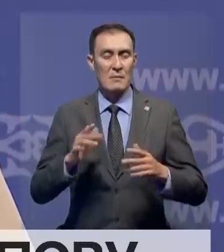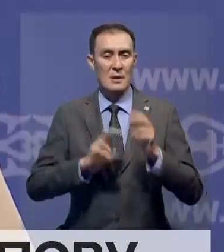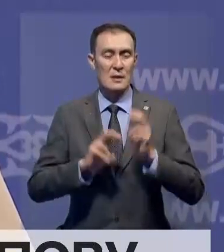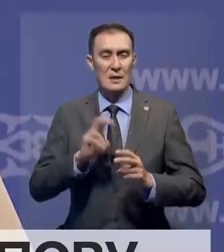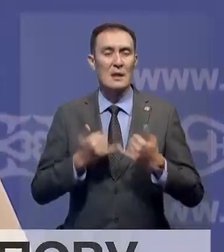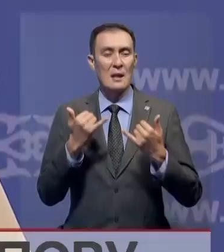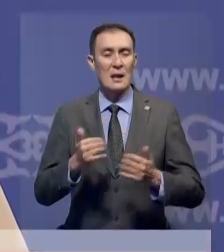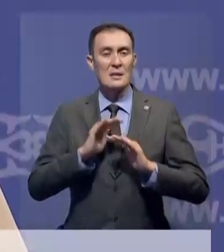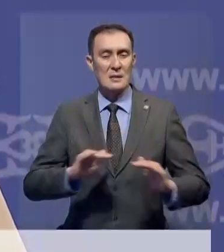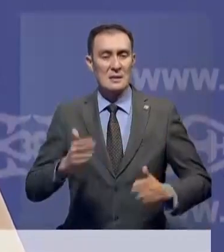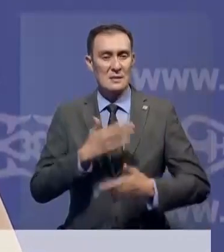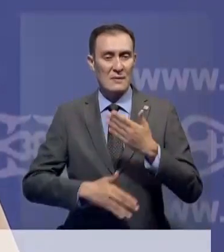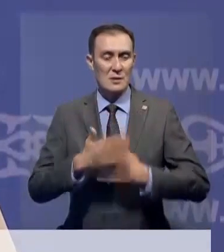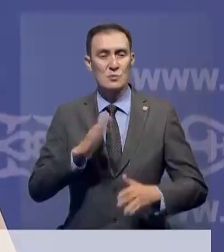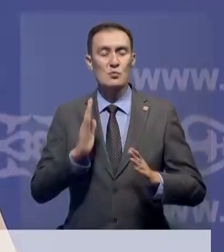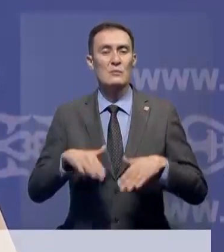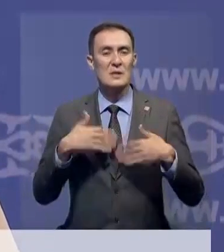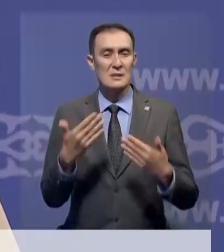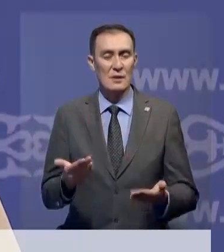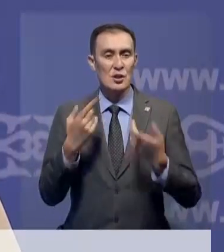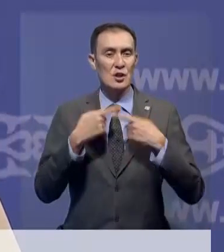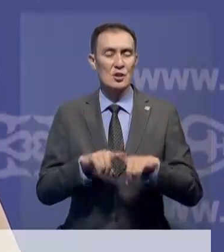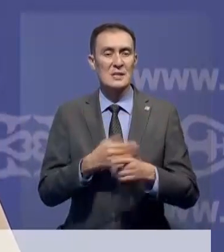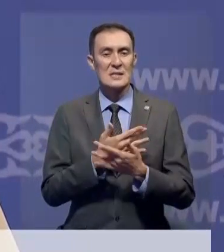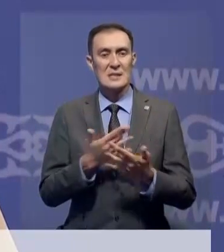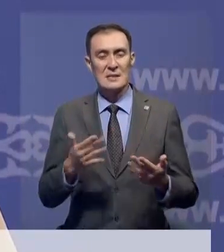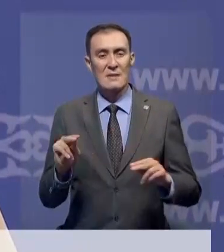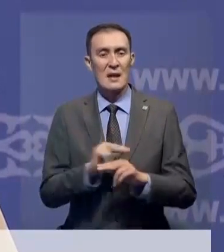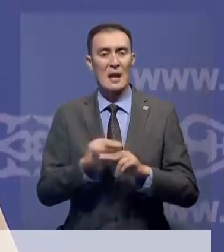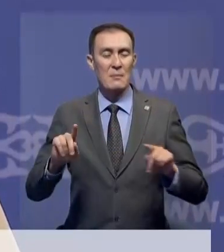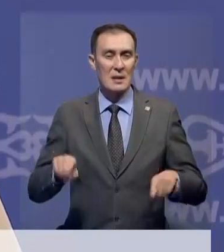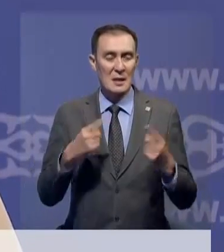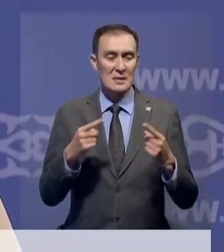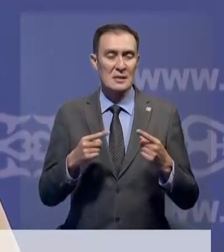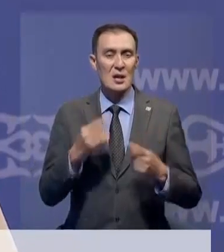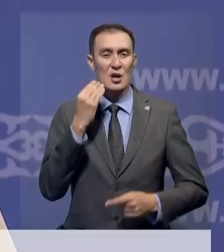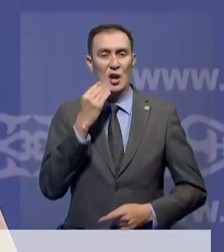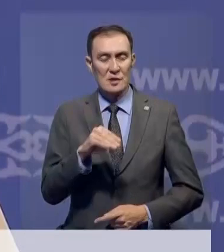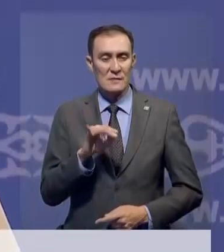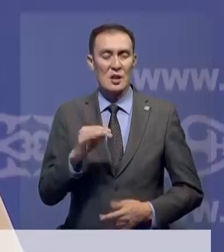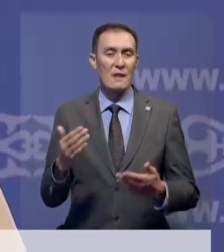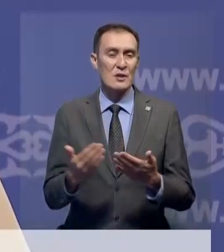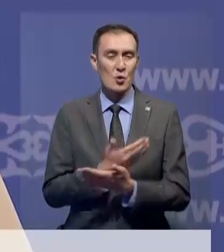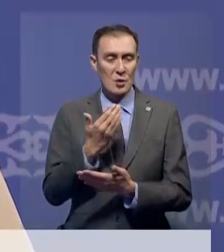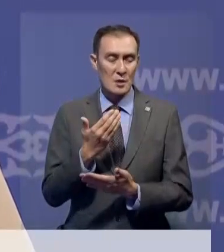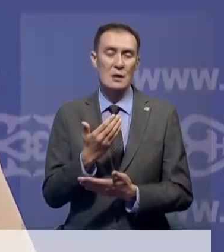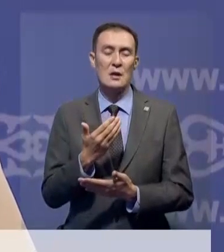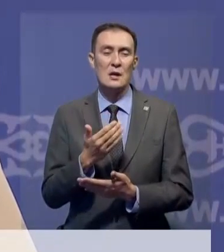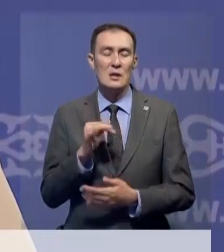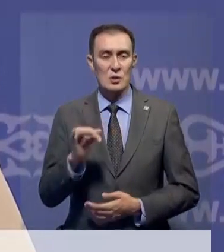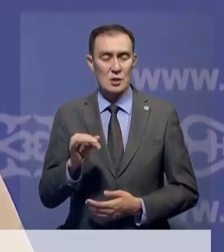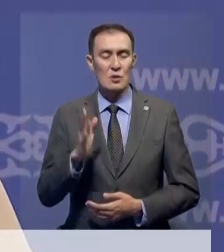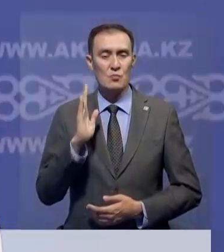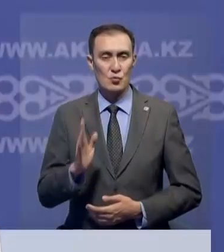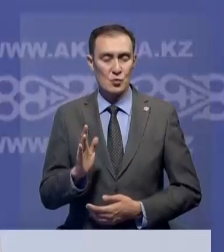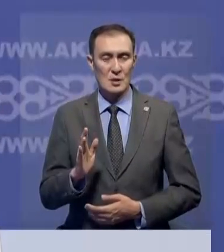с инвалидностью предоставлять технические средства реабилитации, высокотехнологичные, инновационные. И